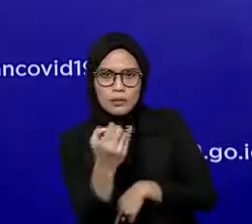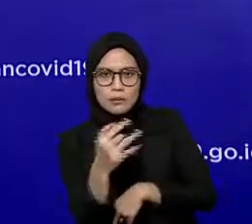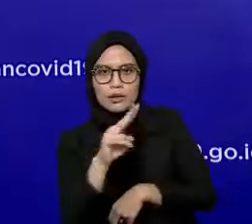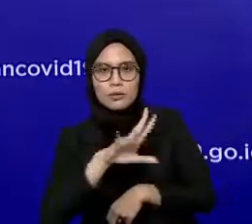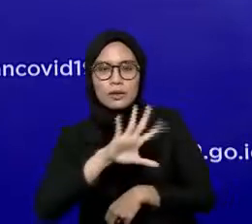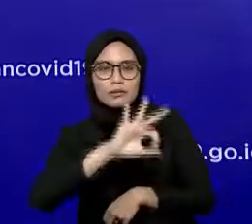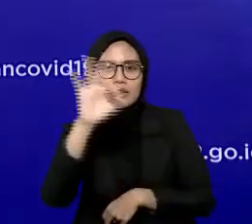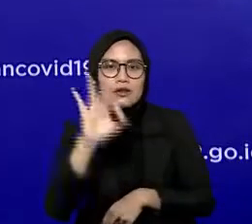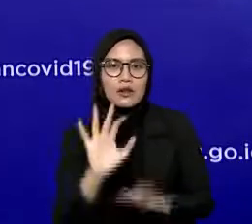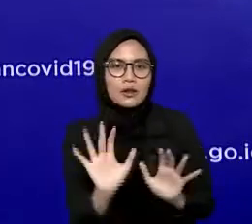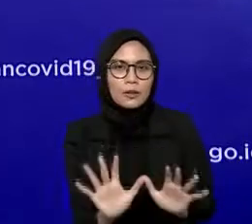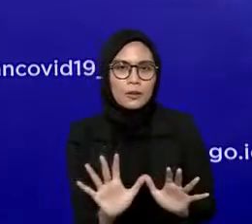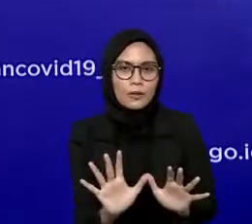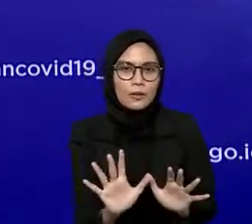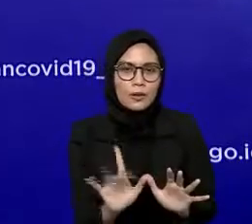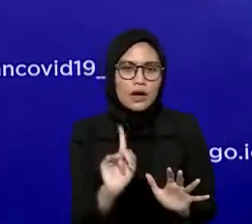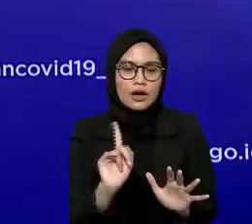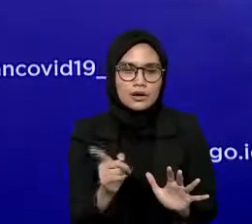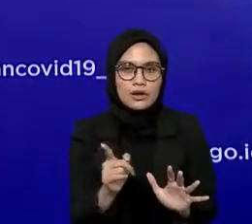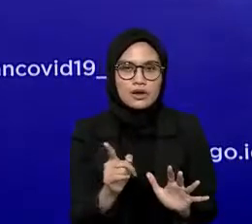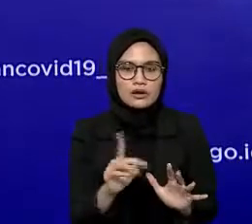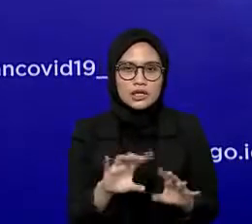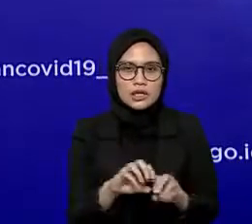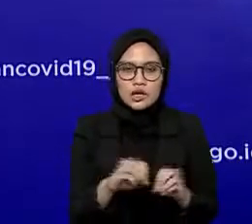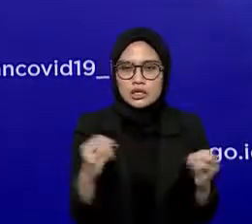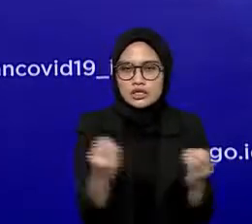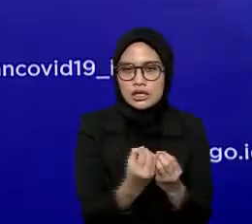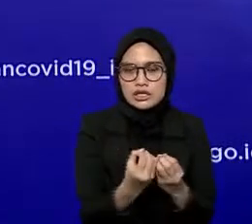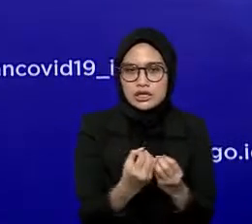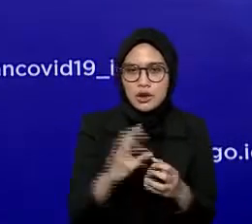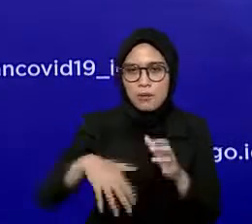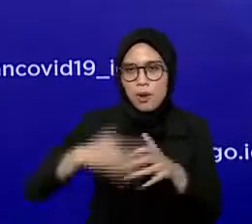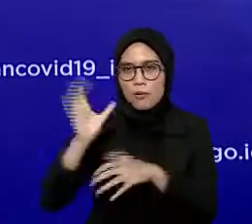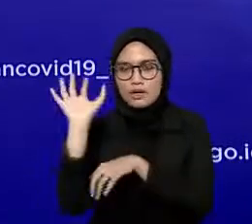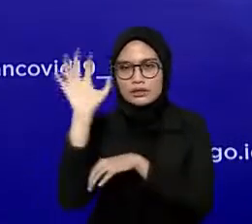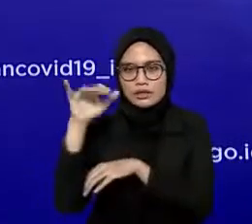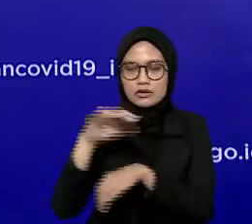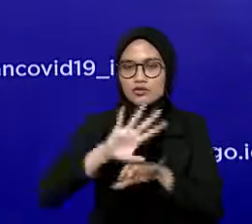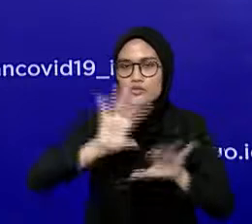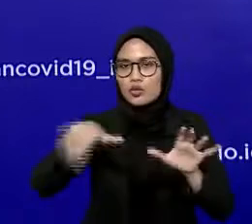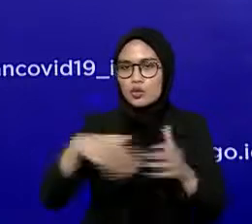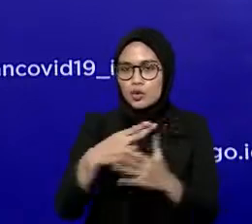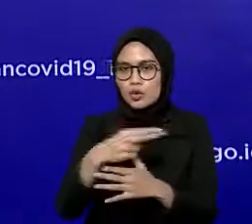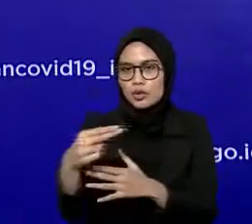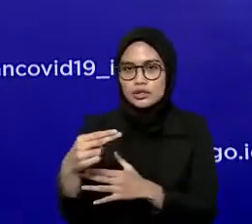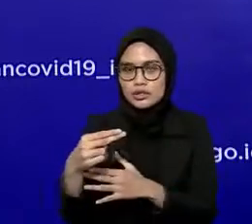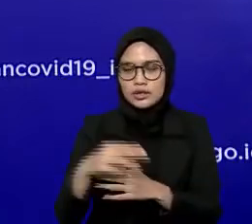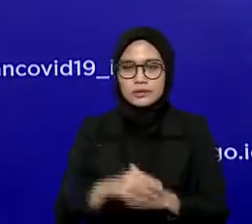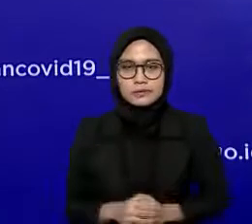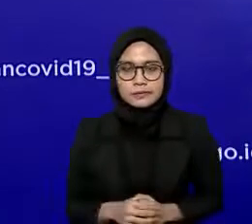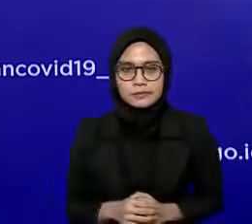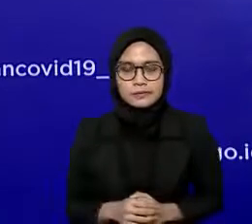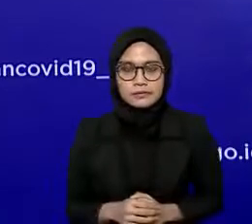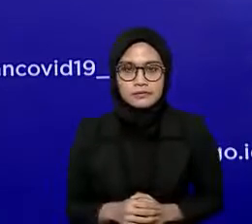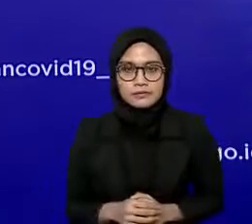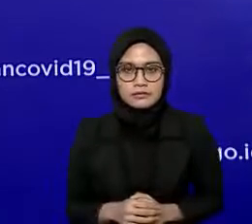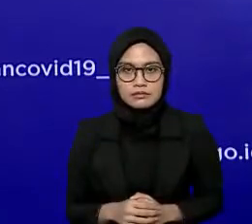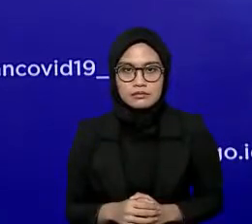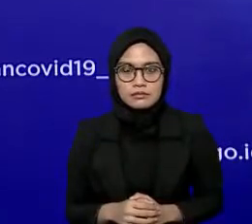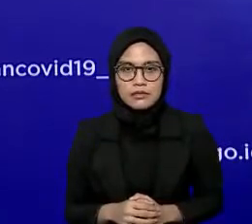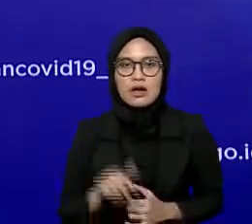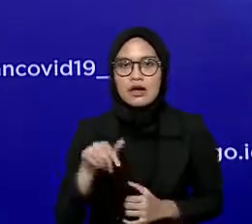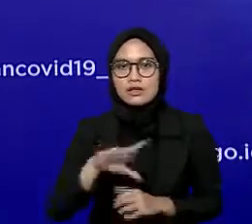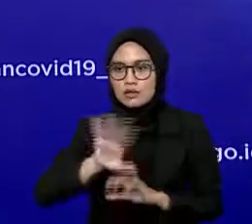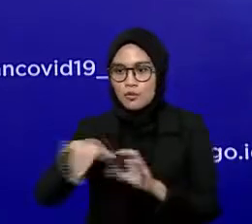ditentukan oleh Persatuan Bola Basket seluruh Indonesia dan penyelenggara serta wajib mengikuti